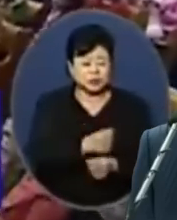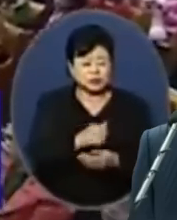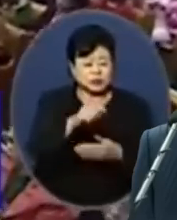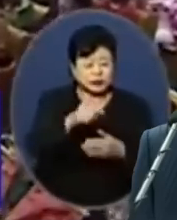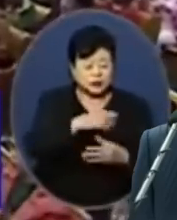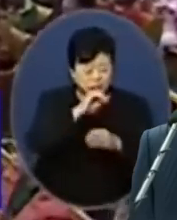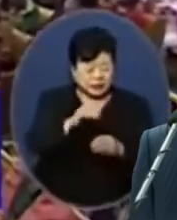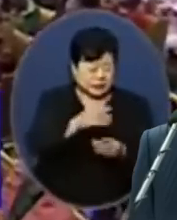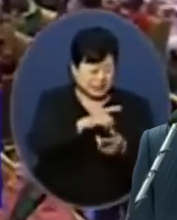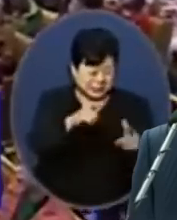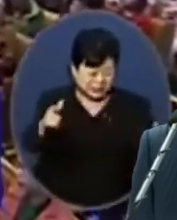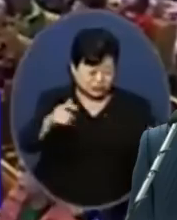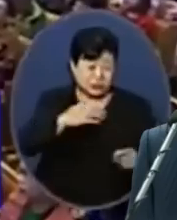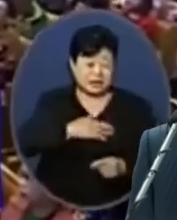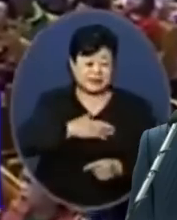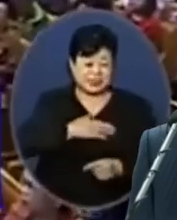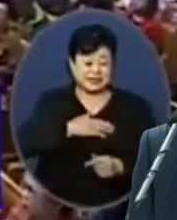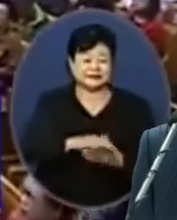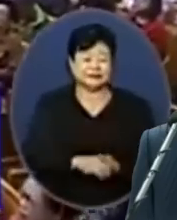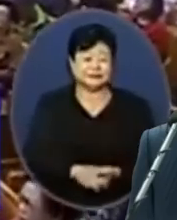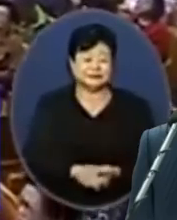안에서 헛되지 않을 줄 압니다.